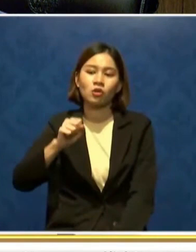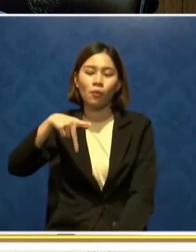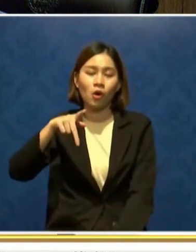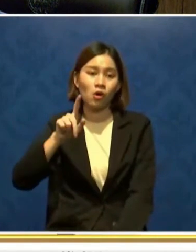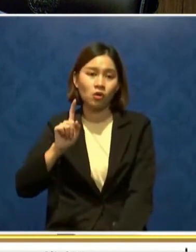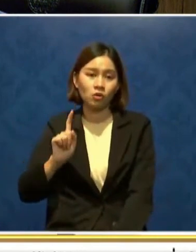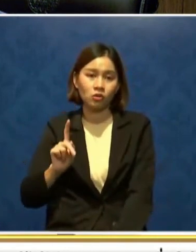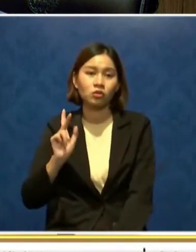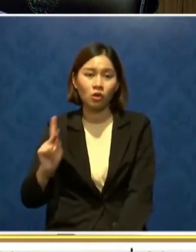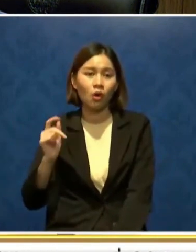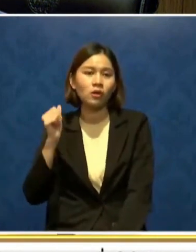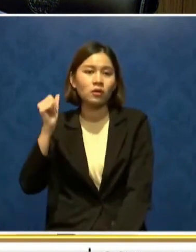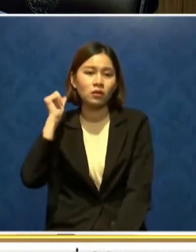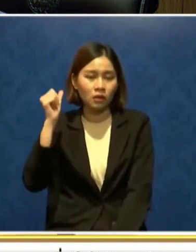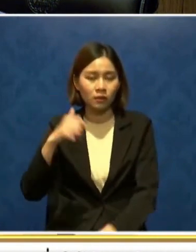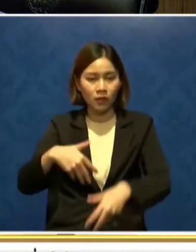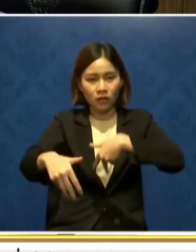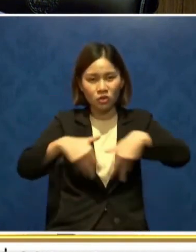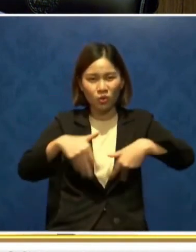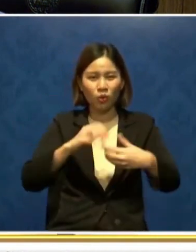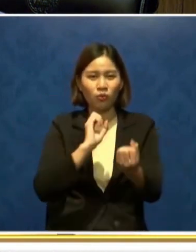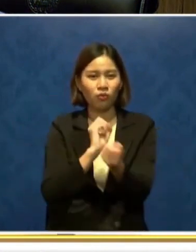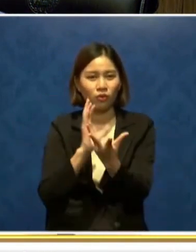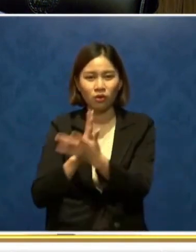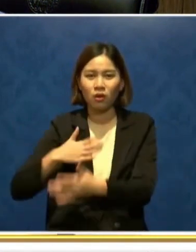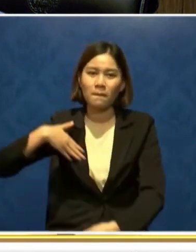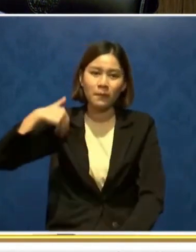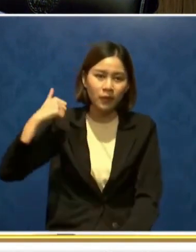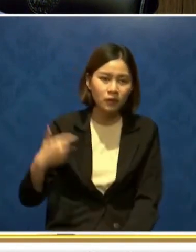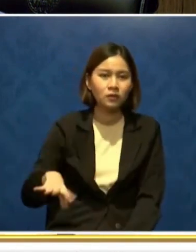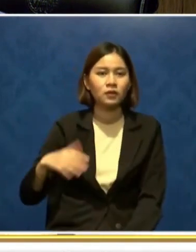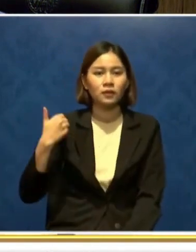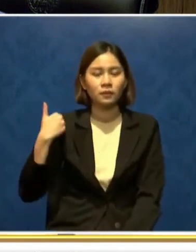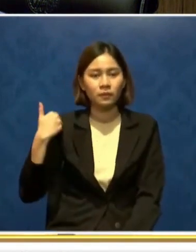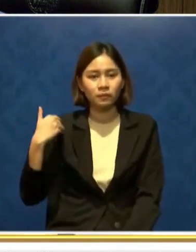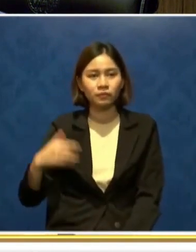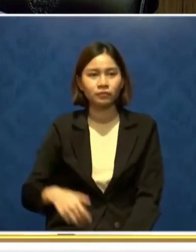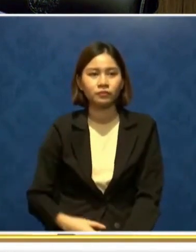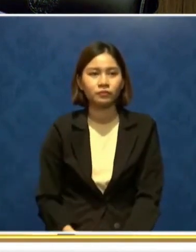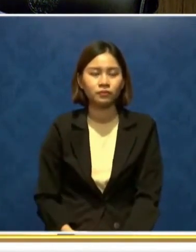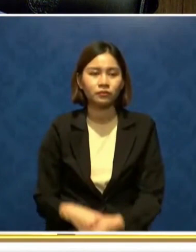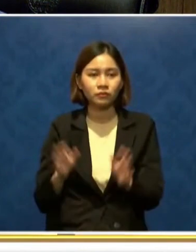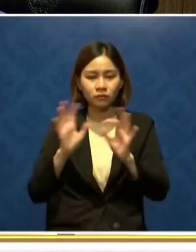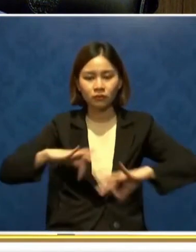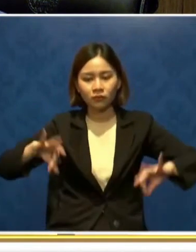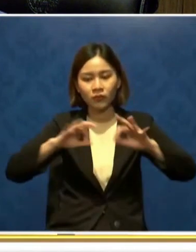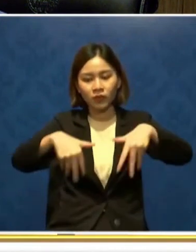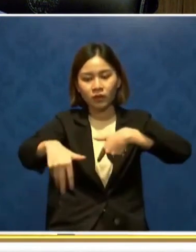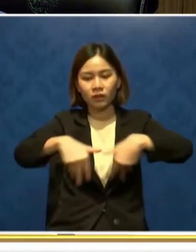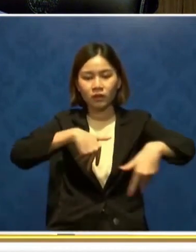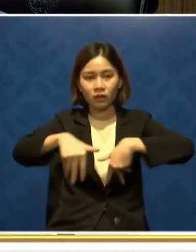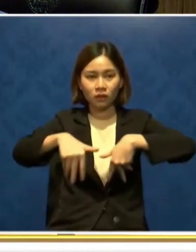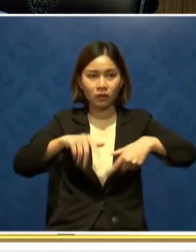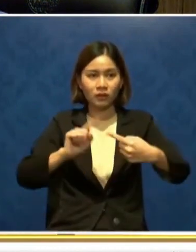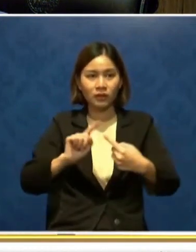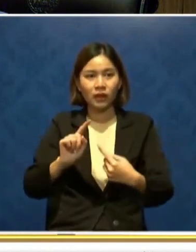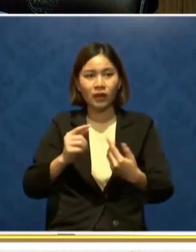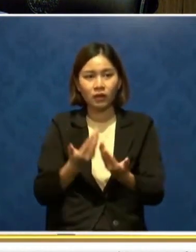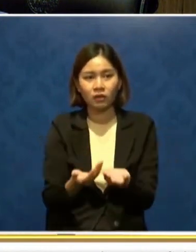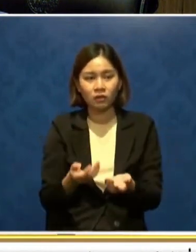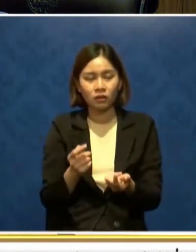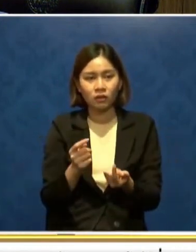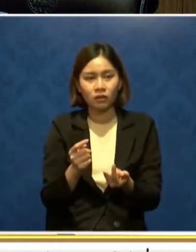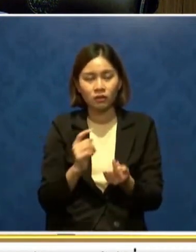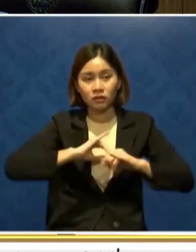เดิมเพราะงั้นแล้วพี่น้องประชาชนเดือดร้อนเรื่องนี้อย่างแสนสาหัสโดยเฉพาะพี่น้องประชาชนที่พ่อครองอยู่ใน